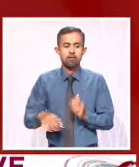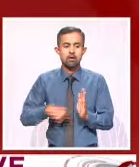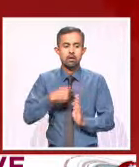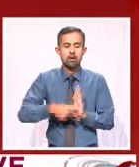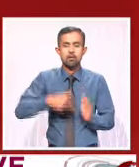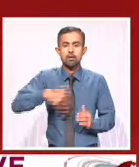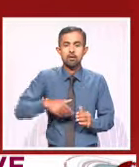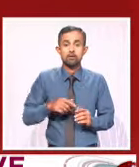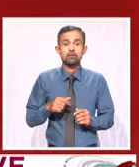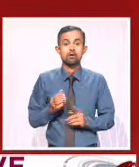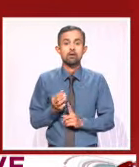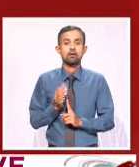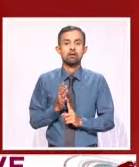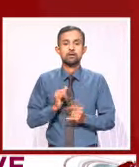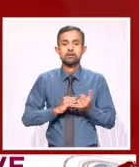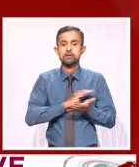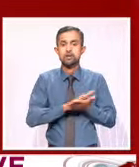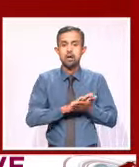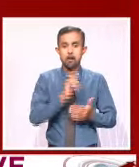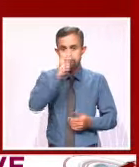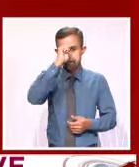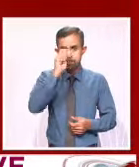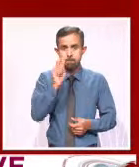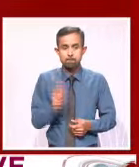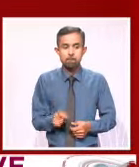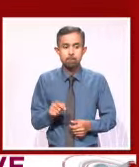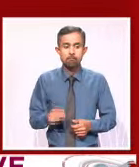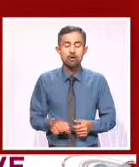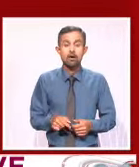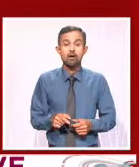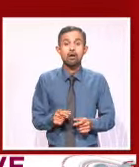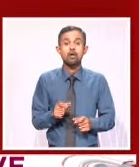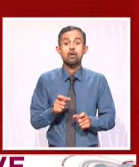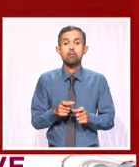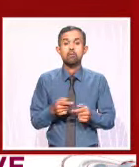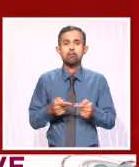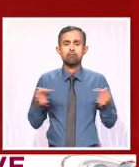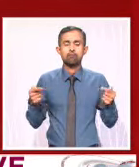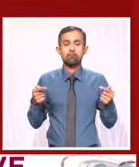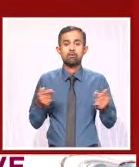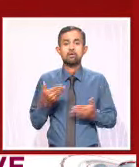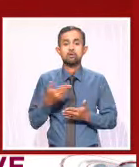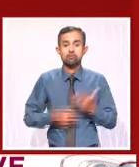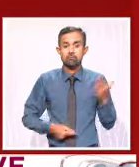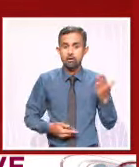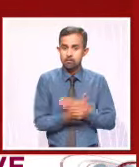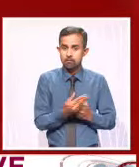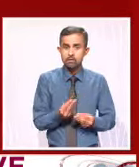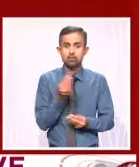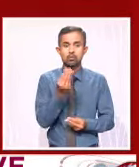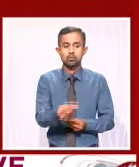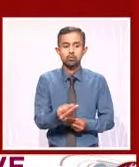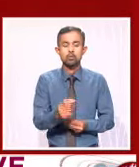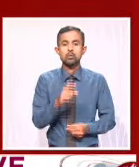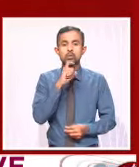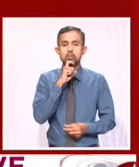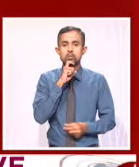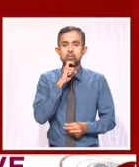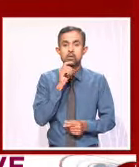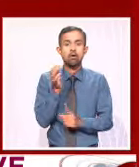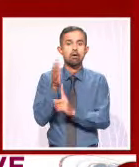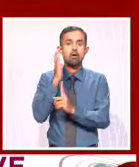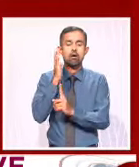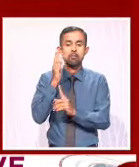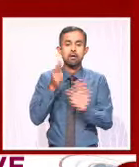ලංකා ක්‍රිකට් ආයතනයේ සභාපති ශම්ය සිල්වා මහතා විසින් අද අතුරු පාලන කමිටුවට එරෙහිව රීට් පෙට් සමක් ඉදිරිපත් කළ අතර අභියාචනාධිකරණයේ